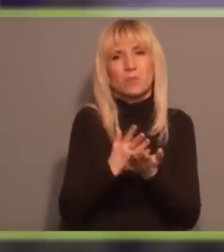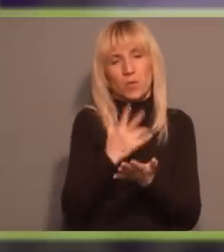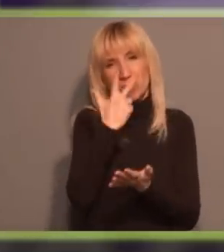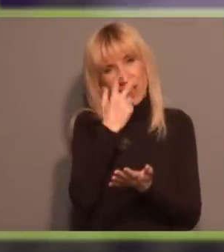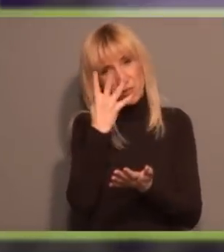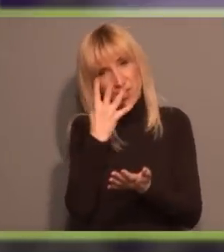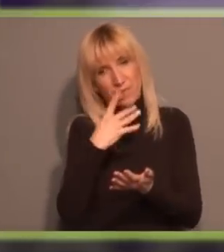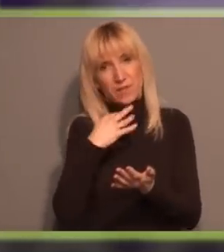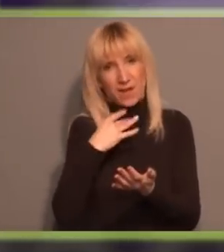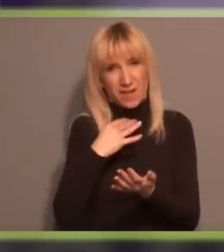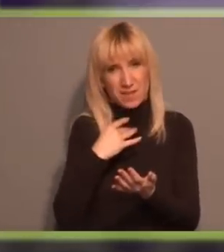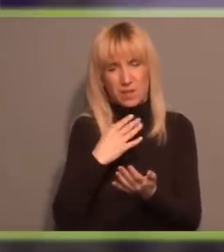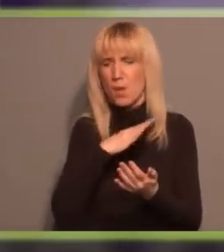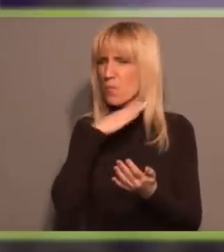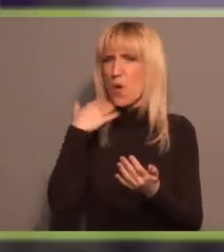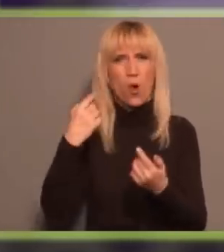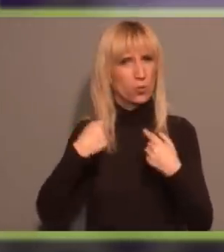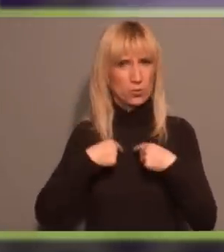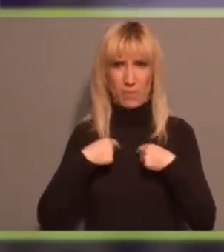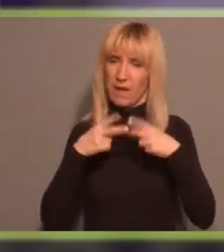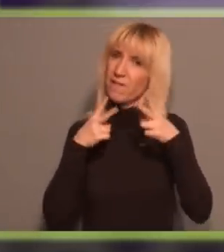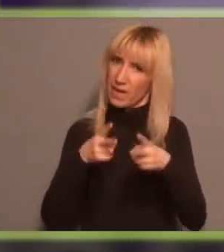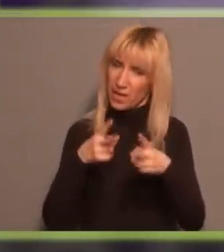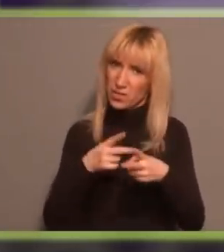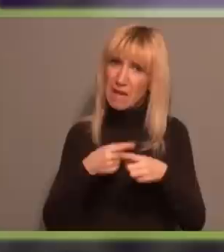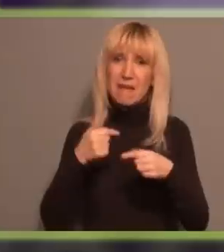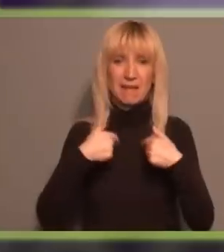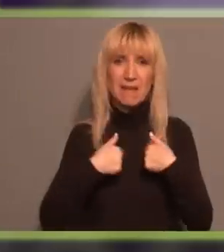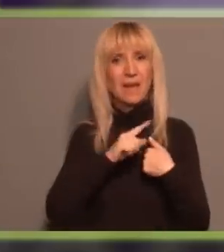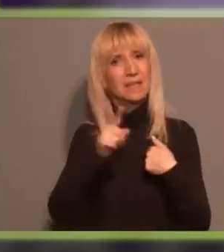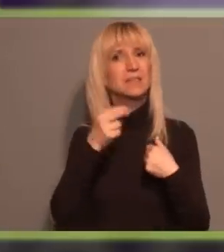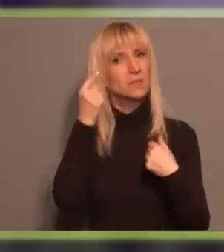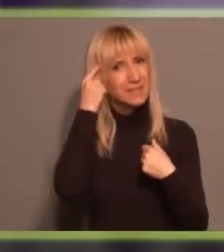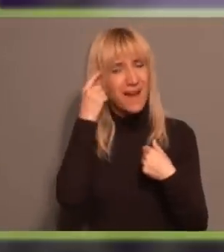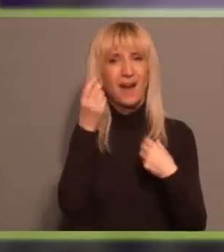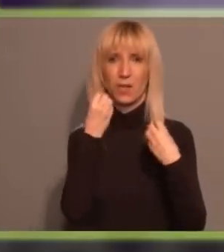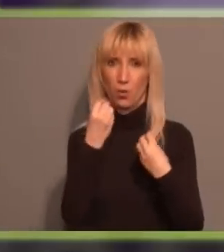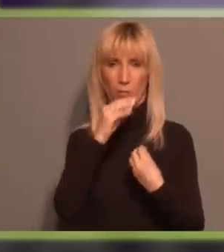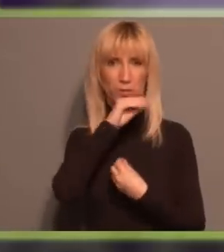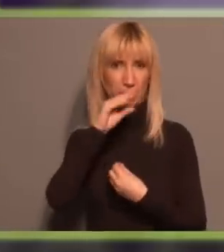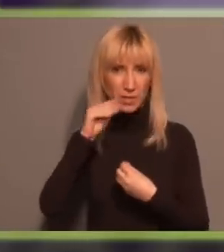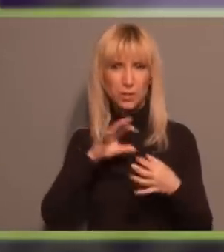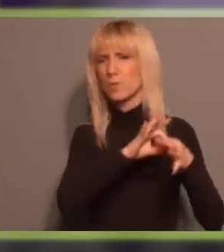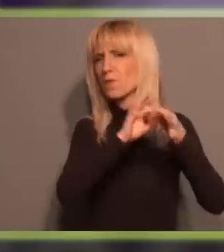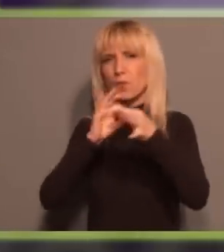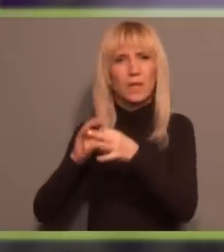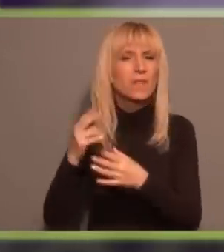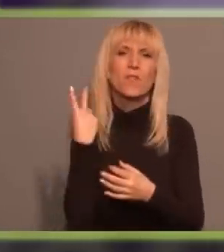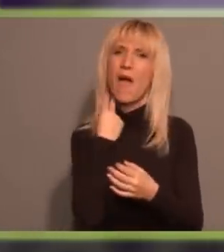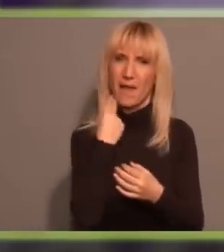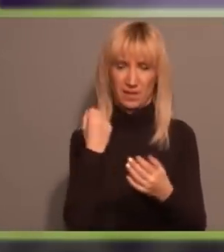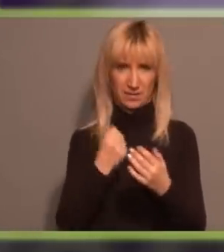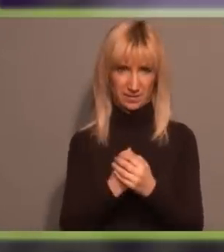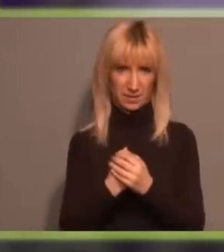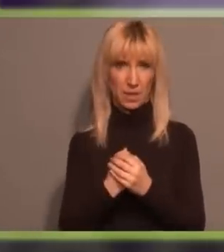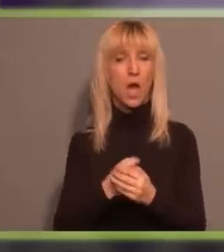četvrtom razredu koliko su meni vređivali i taj period je sam umela lepo da pričam. Baš fluentu engleski